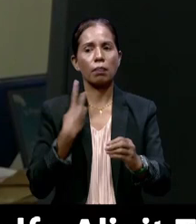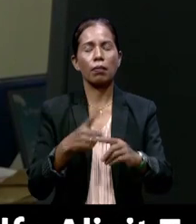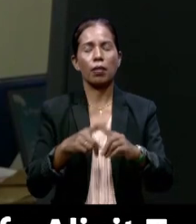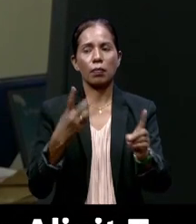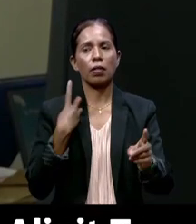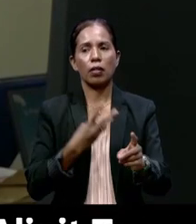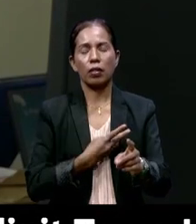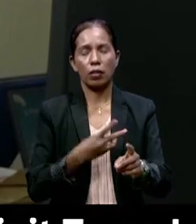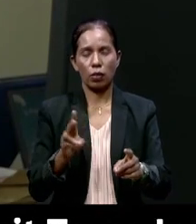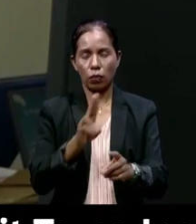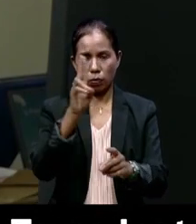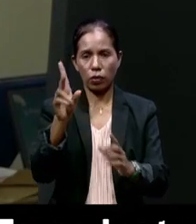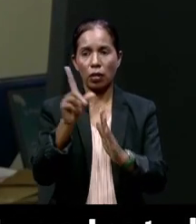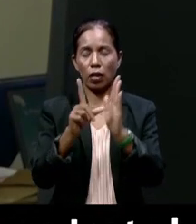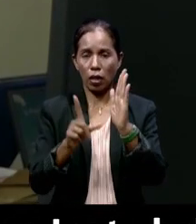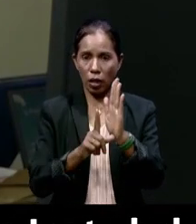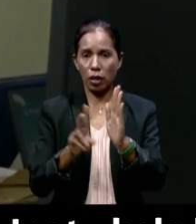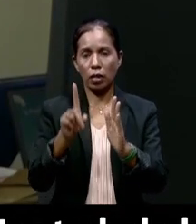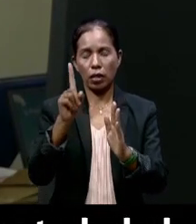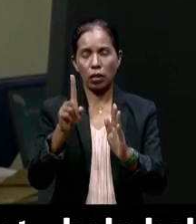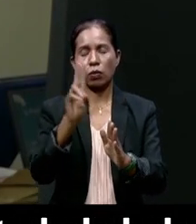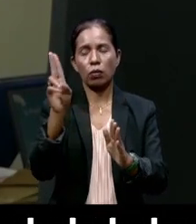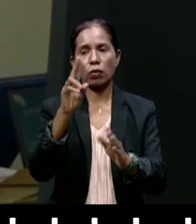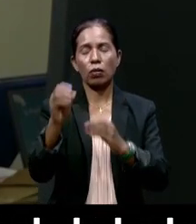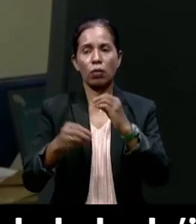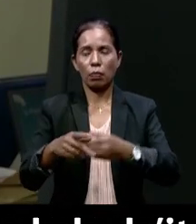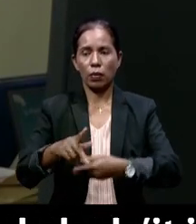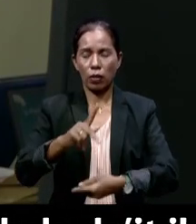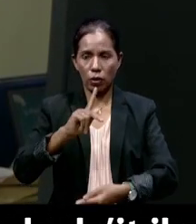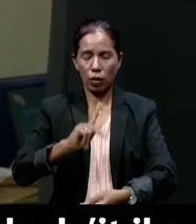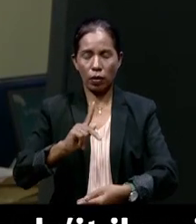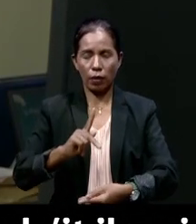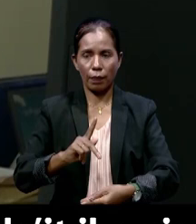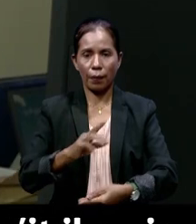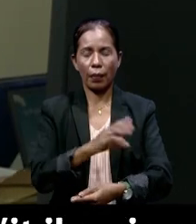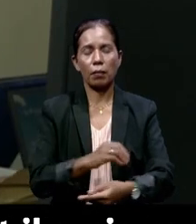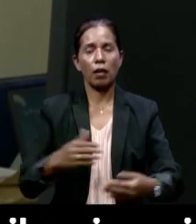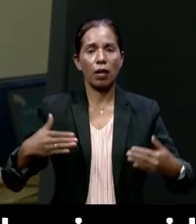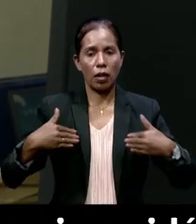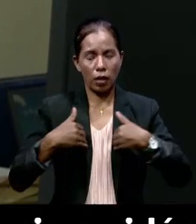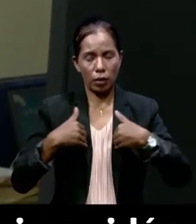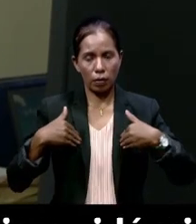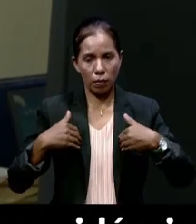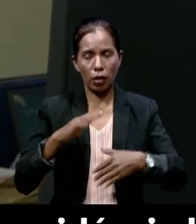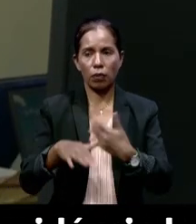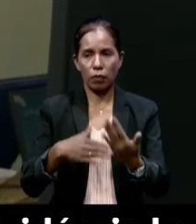lei ida ne be maka utiliza kona ba protesaun ba biodiversidade nomos be